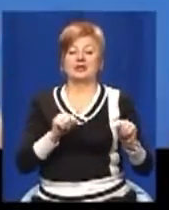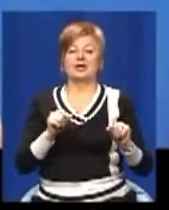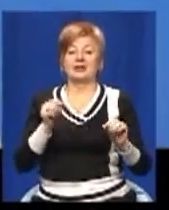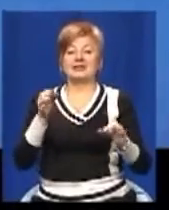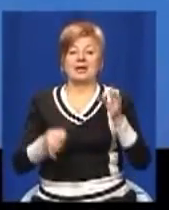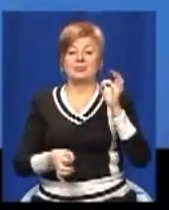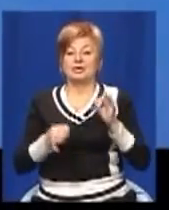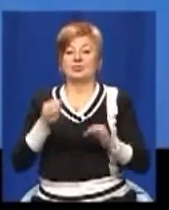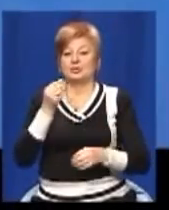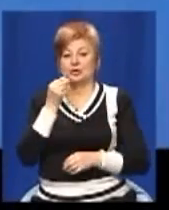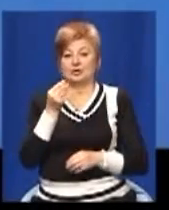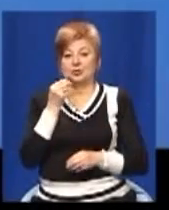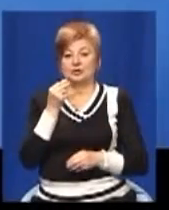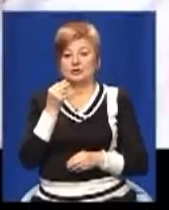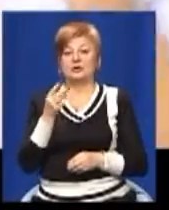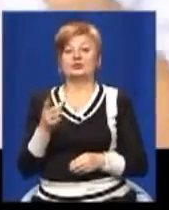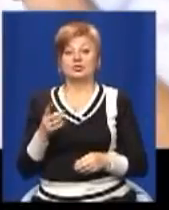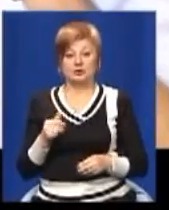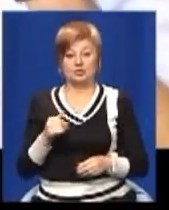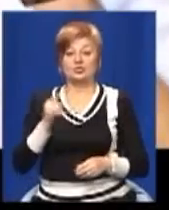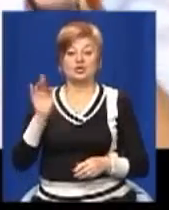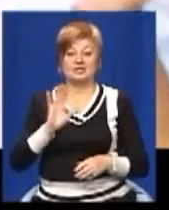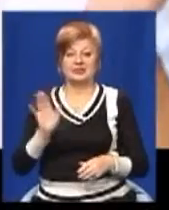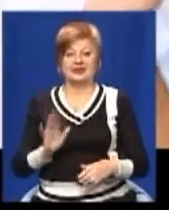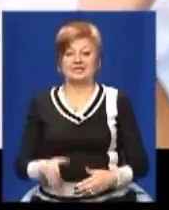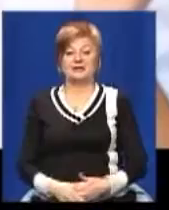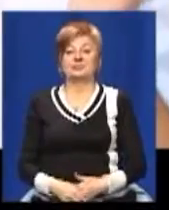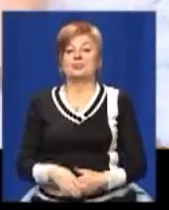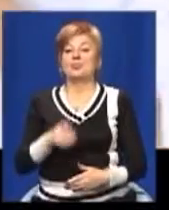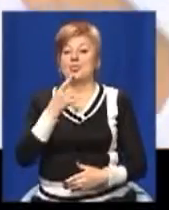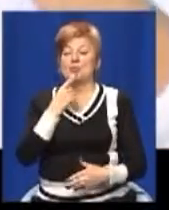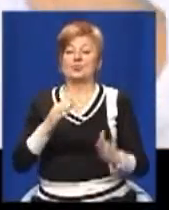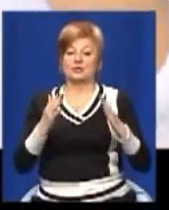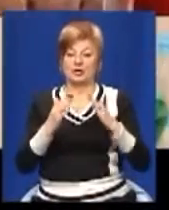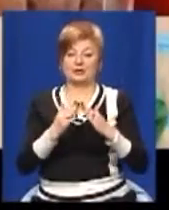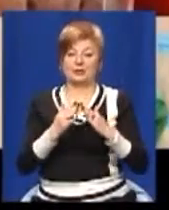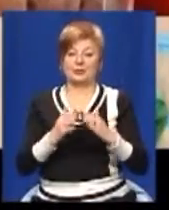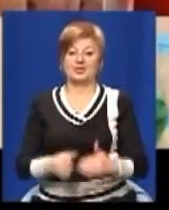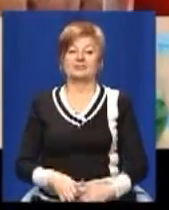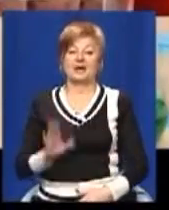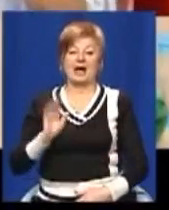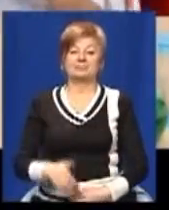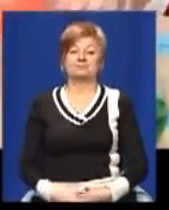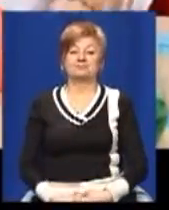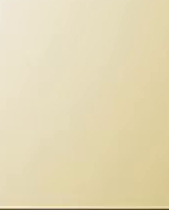шашлик. Ну, до побачення. Спробуйте вдома. Бувайте.